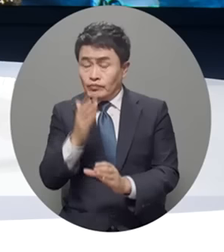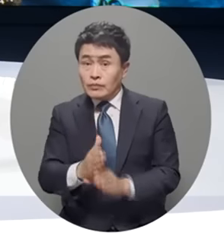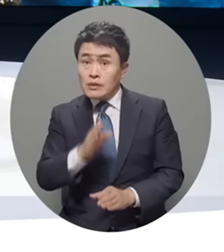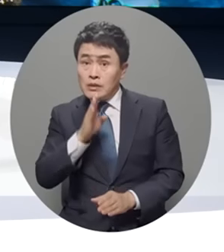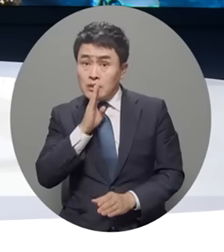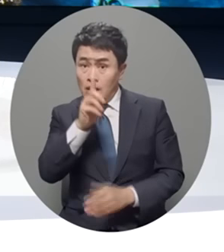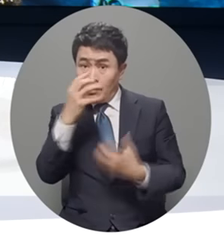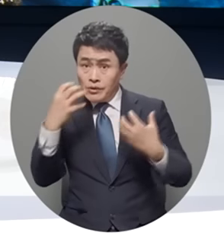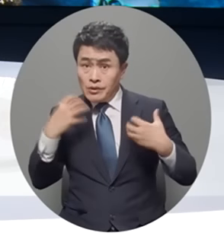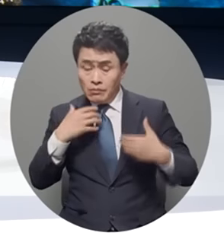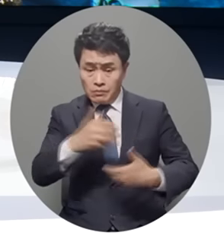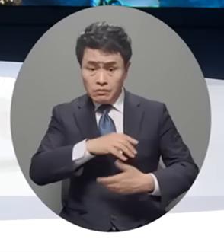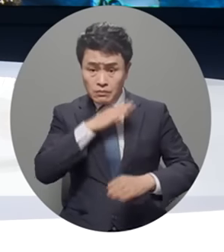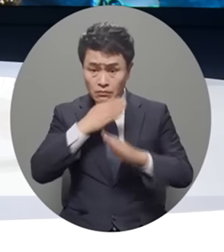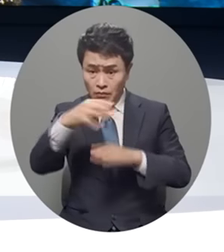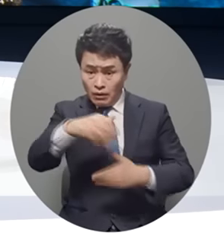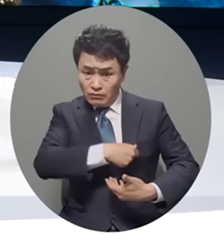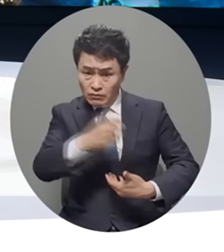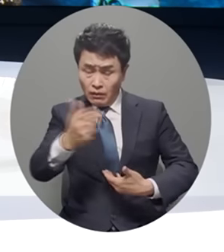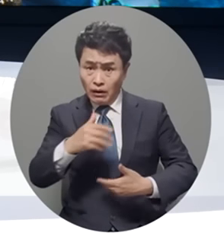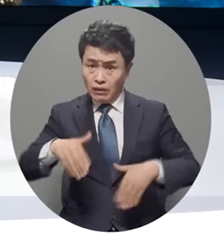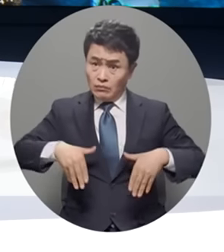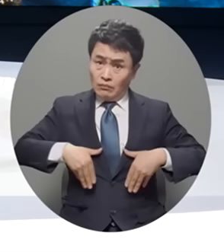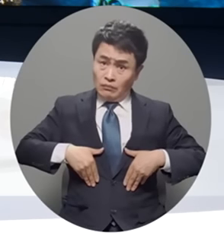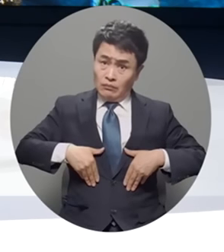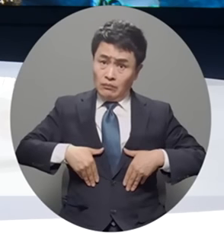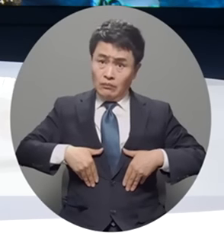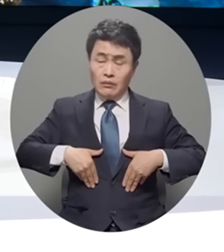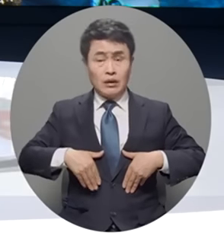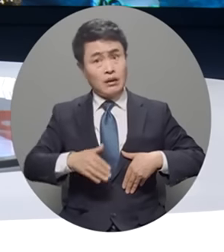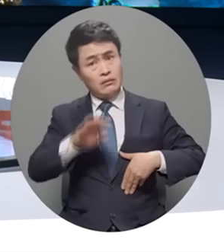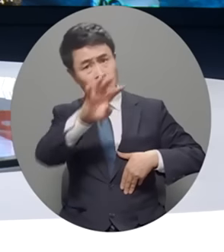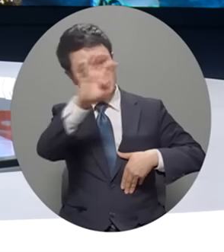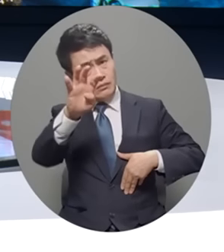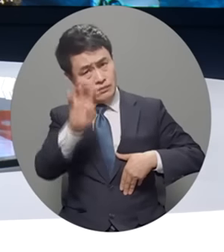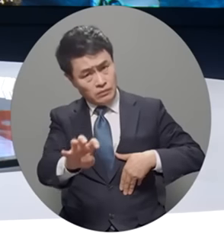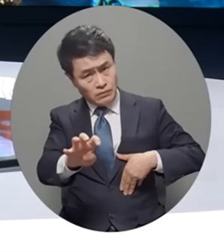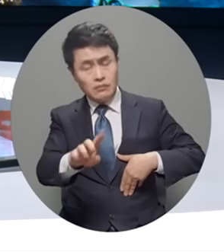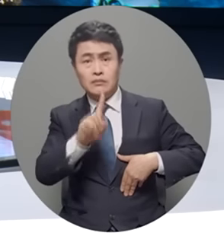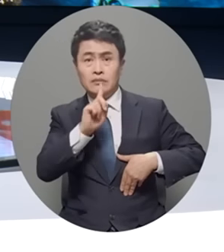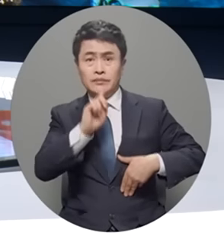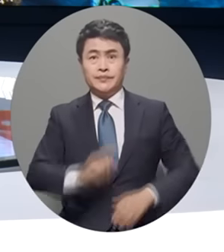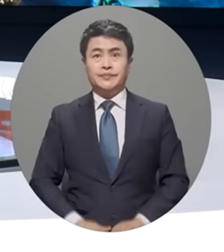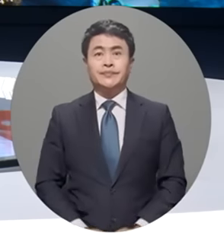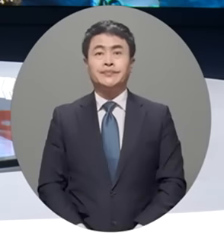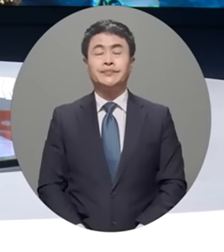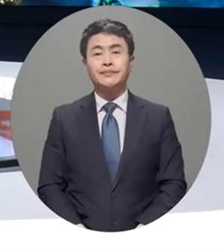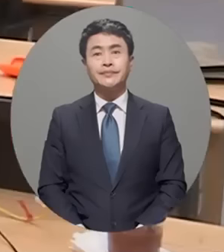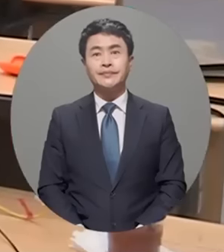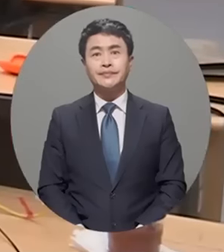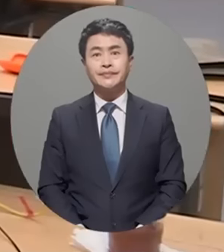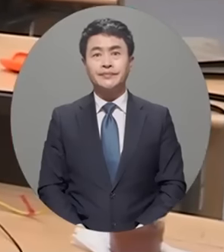정부가 대북전단 살포를 방관만 하고 있어야 하는 건지 양소연 기자가 따져봤습니다.